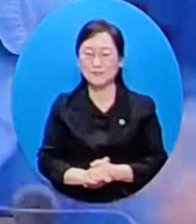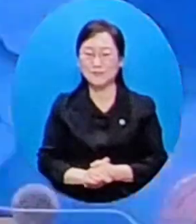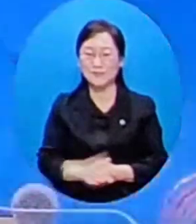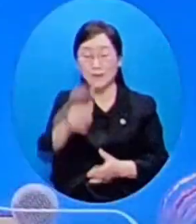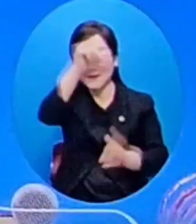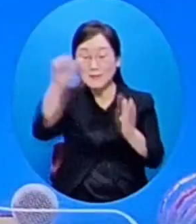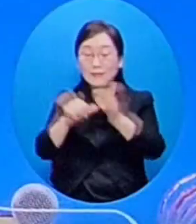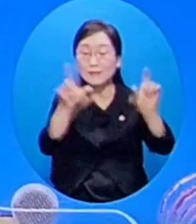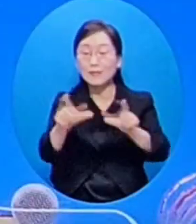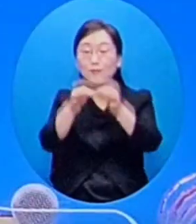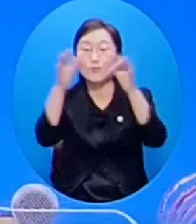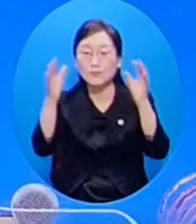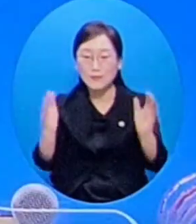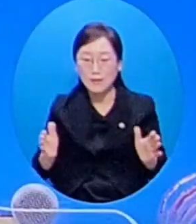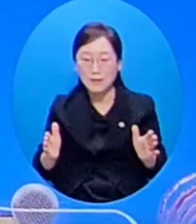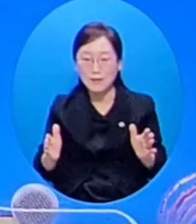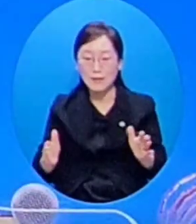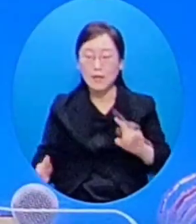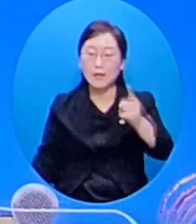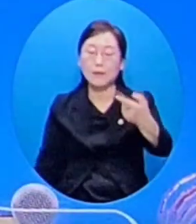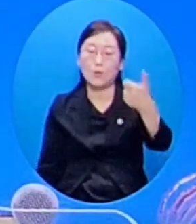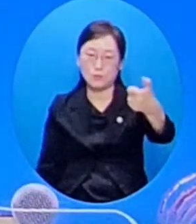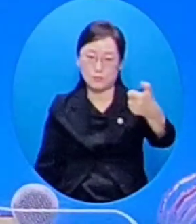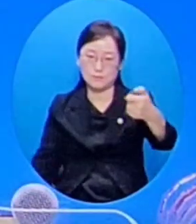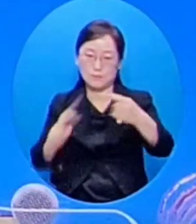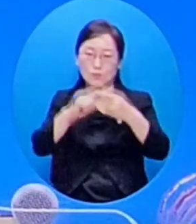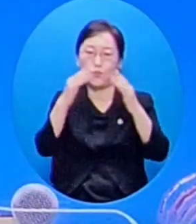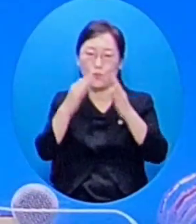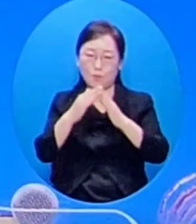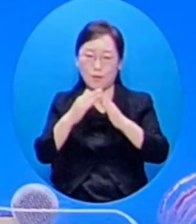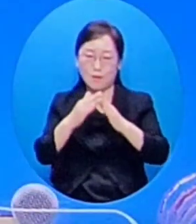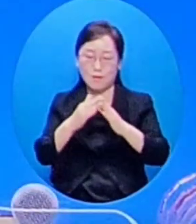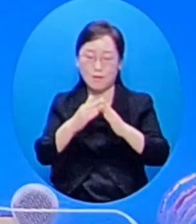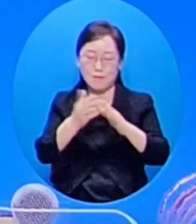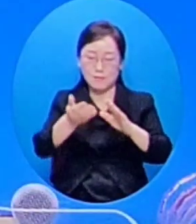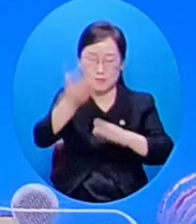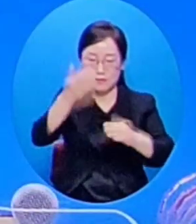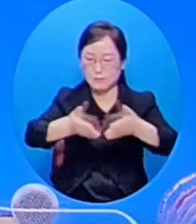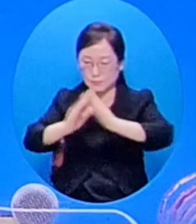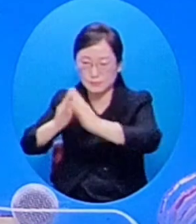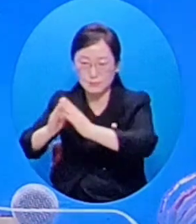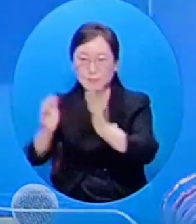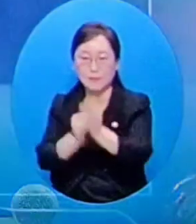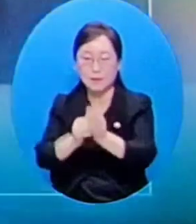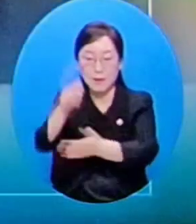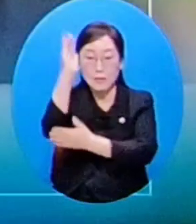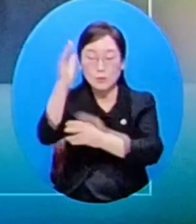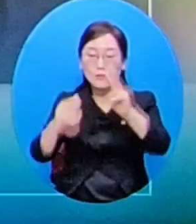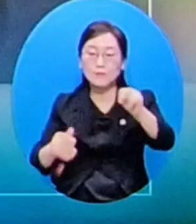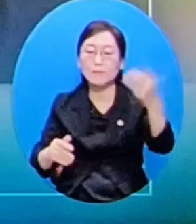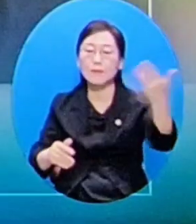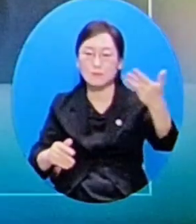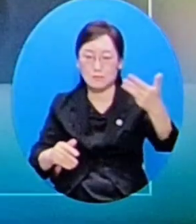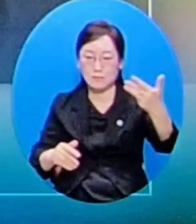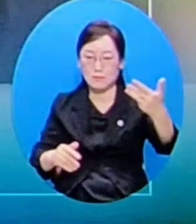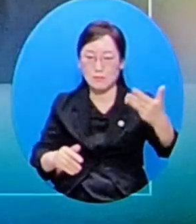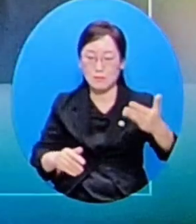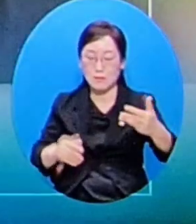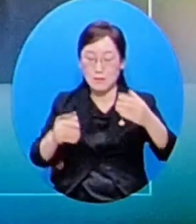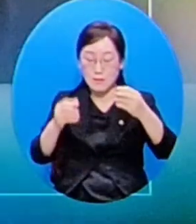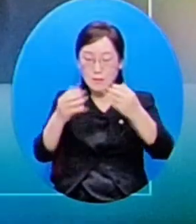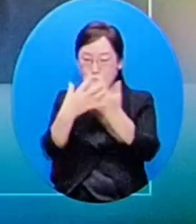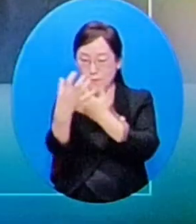일생 살아가는 동안 150여 교회 교수를 세우고 설교수가 2만 8천 번,